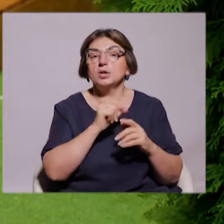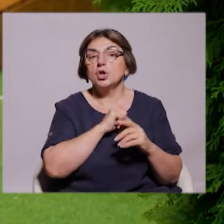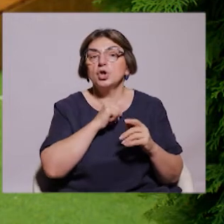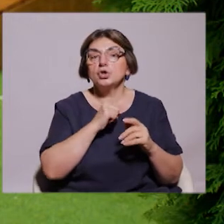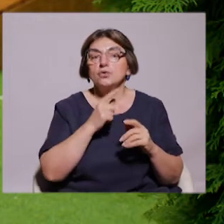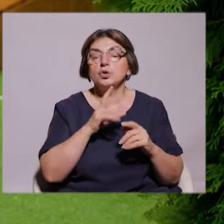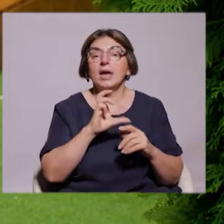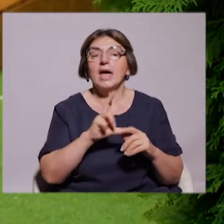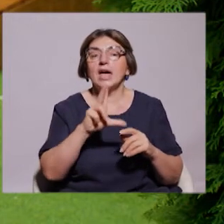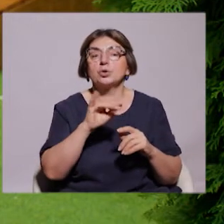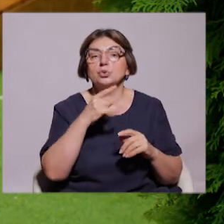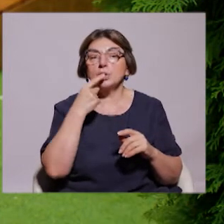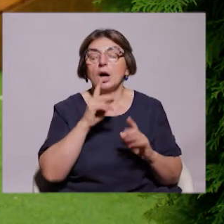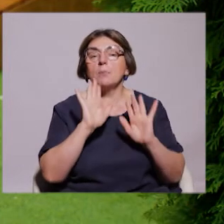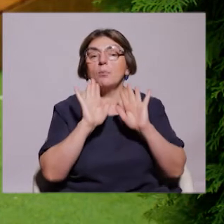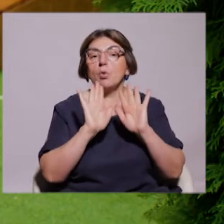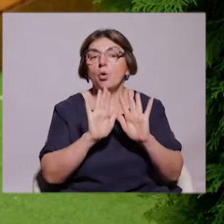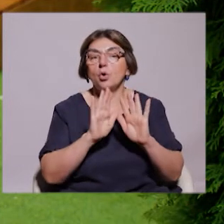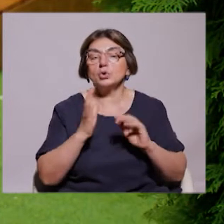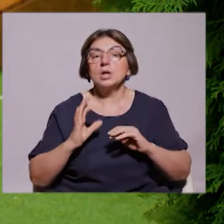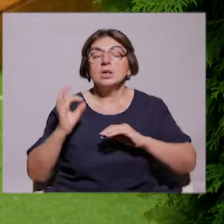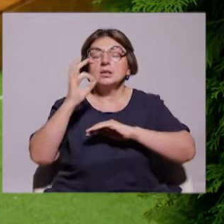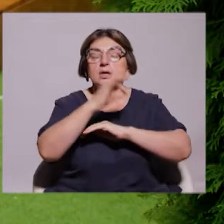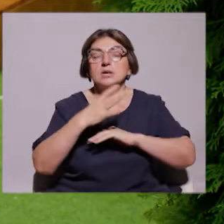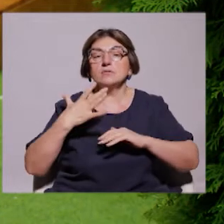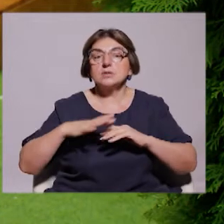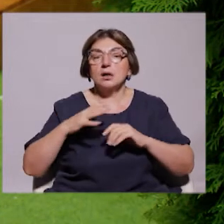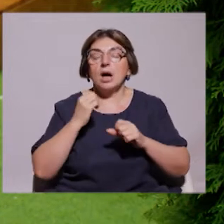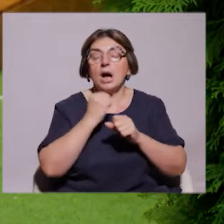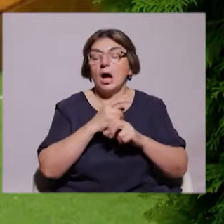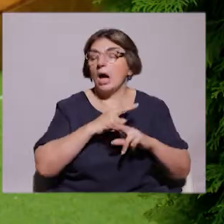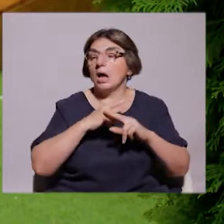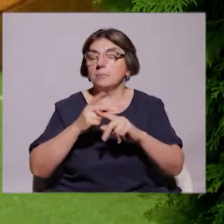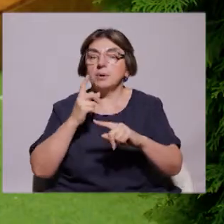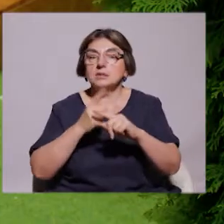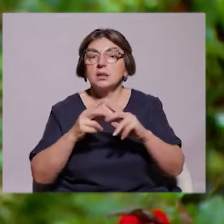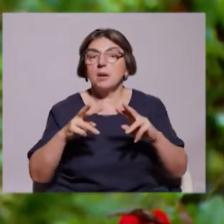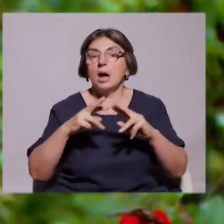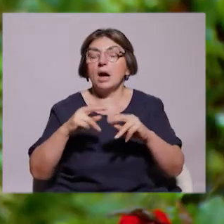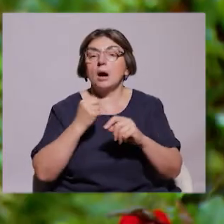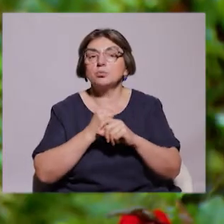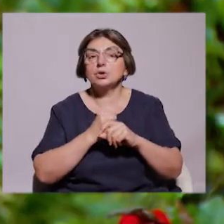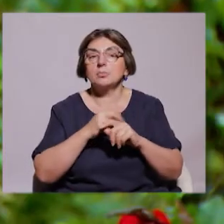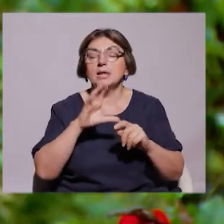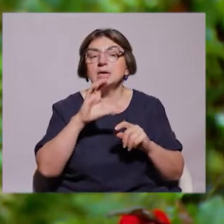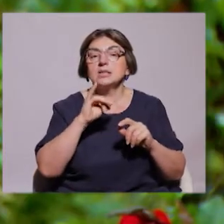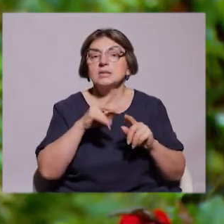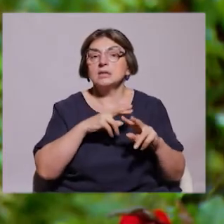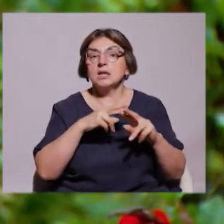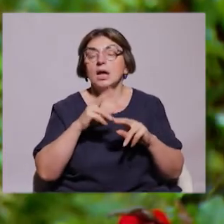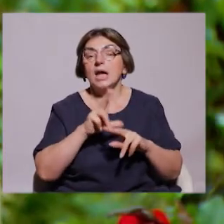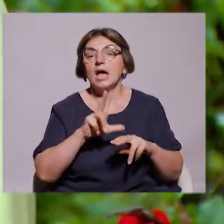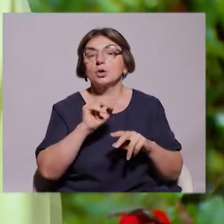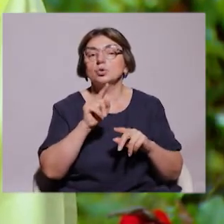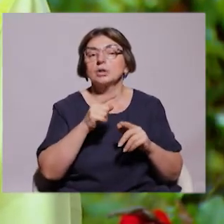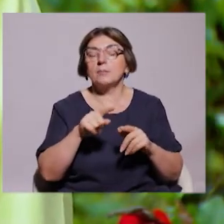სელს ერთნაირად, მინდა ოდნავ გადაუხვიო ბერძენი ისტორიკოსი ჰეროდოტე, აი სწორედ ამაზე დაყნობით, რომ კოლხები ეგვიპტელების მსგავსად ამზადებდნენ სელს,